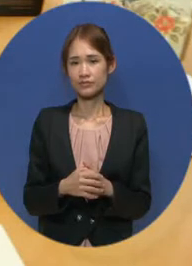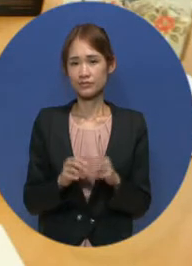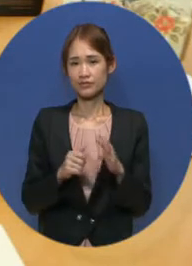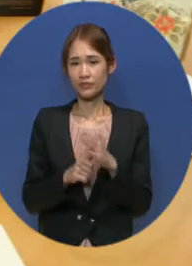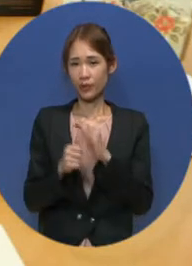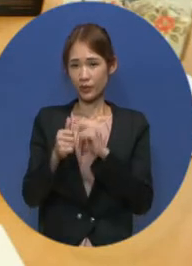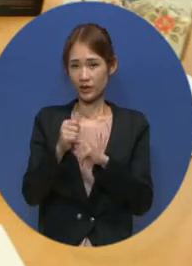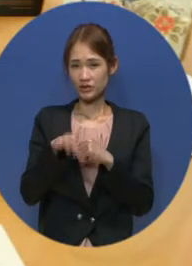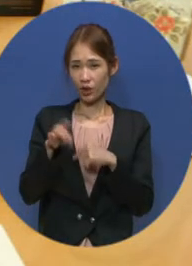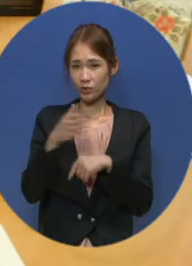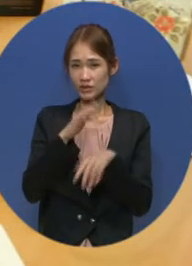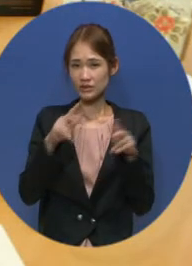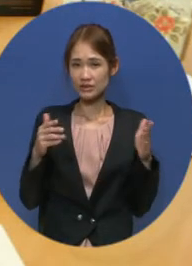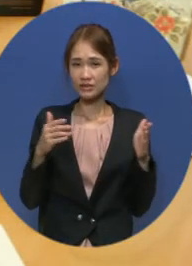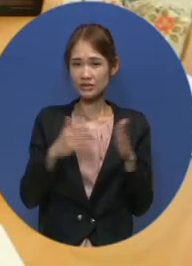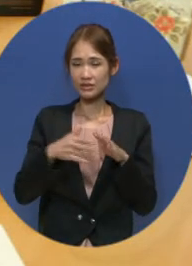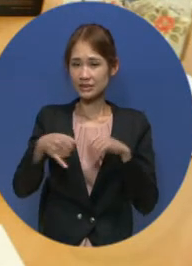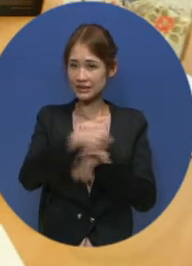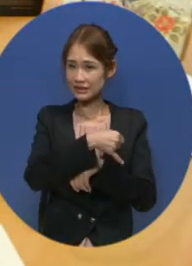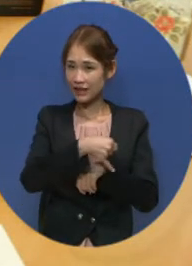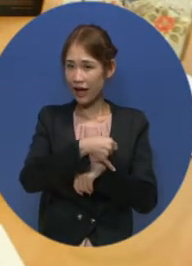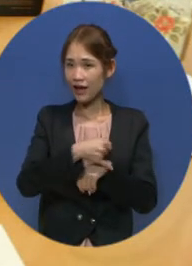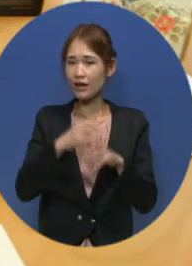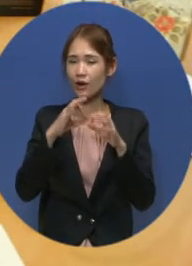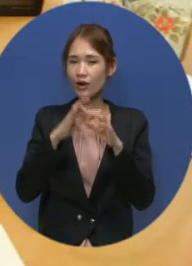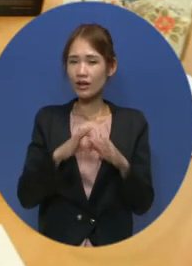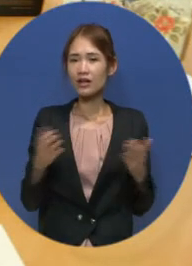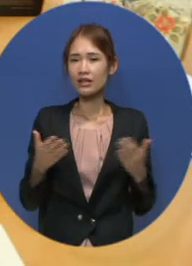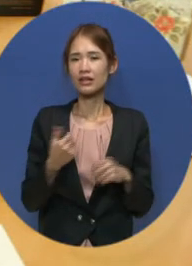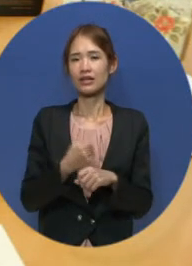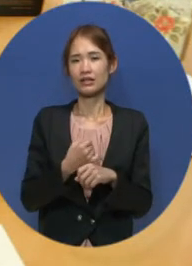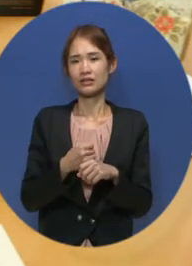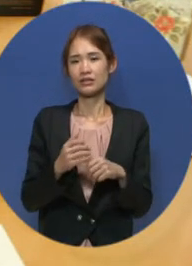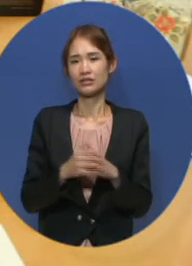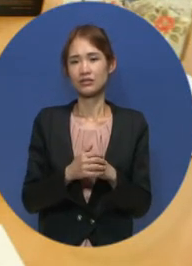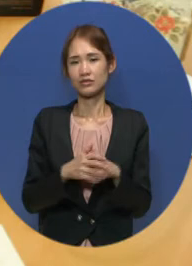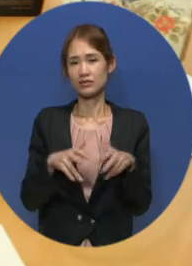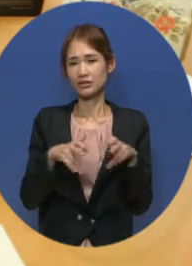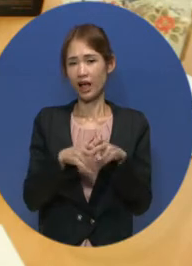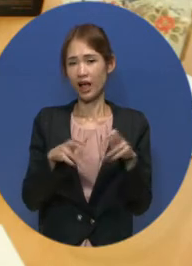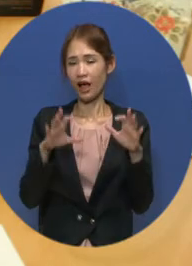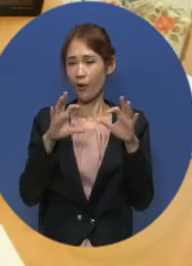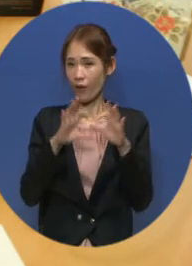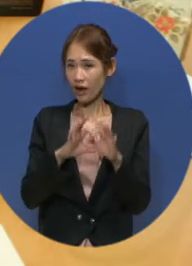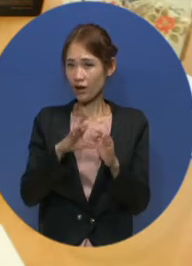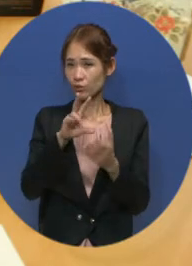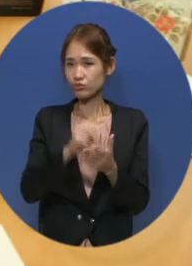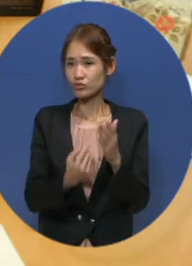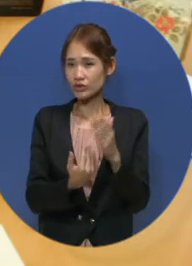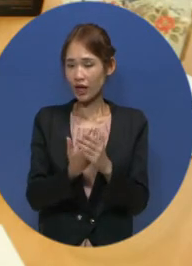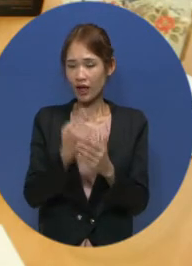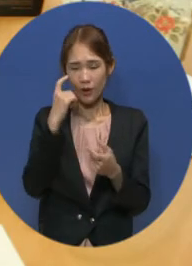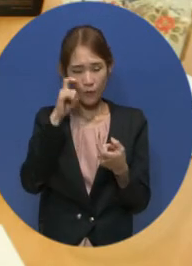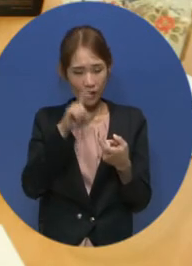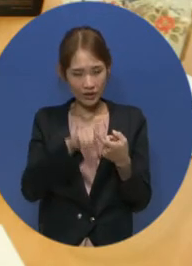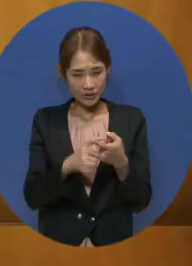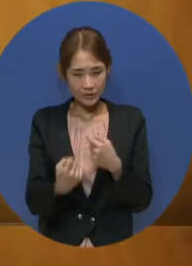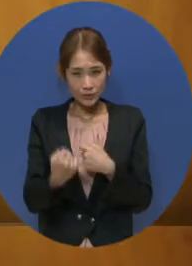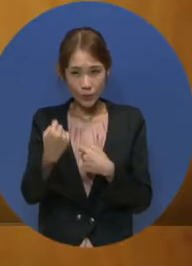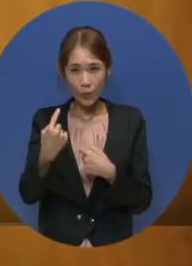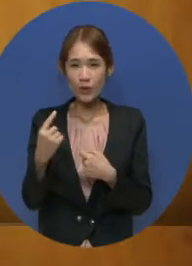대표님이 이제 처음부터 지금까지 디자인으로서 계속 일을 하고 계시는데 네네네. 특별히 장애인 문제에 관심을 갖게 된 특별한 계기가